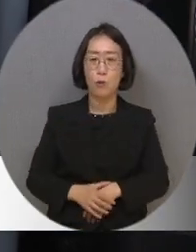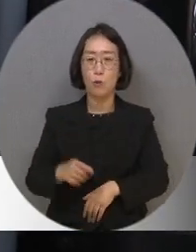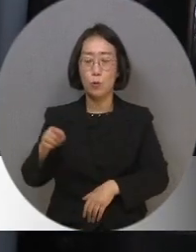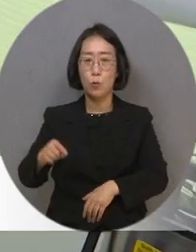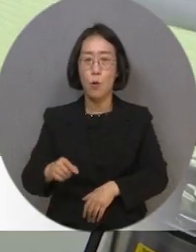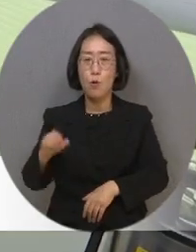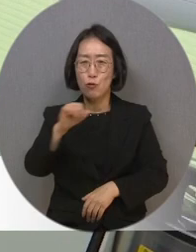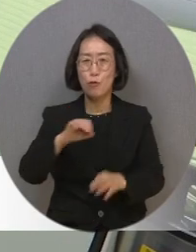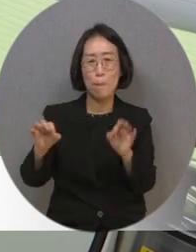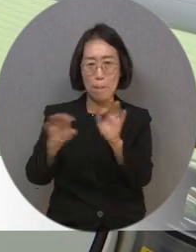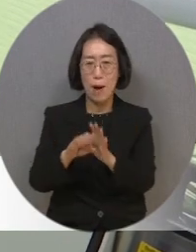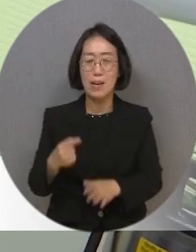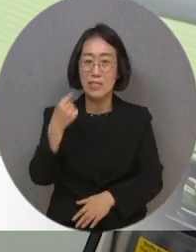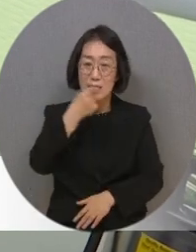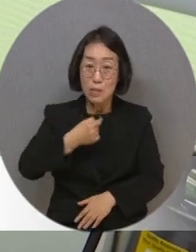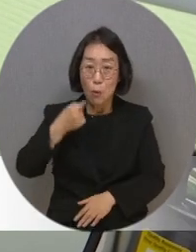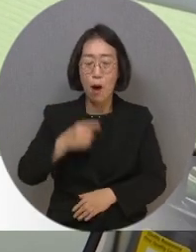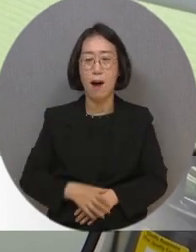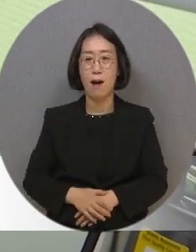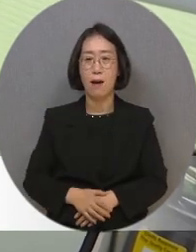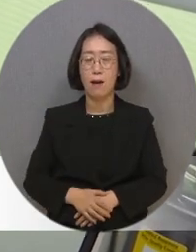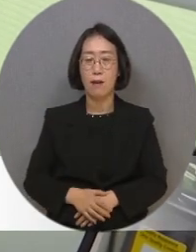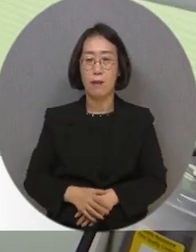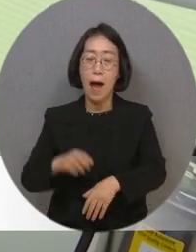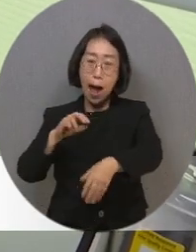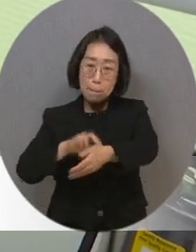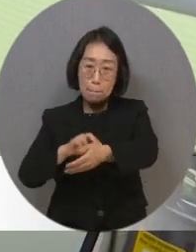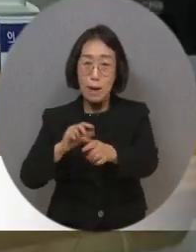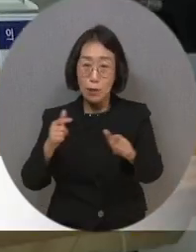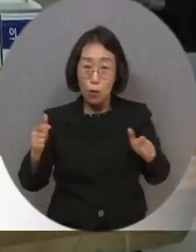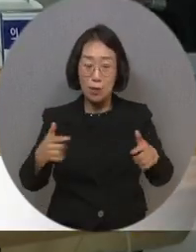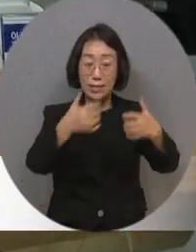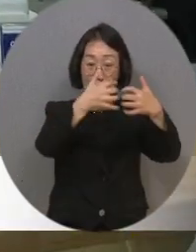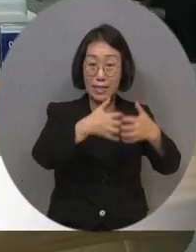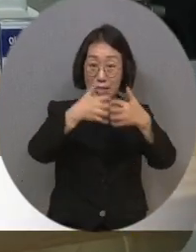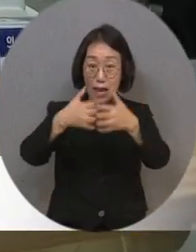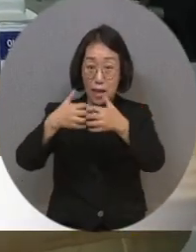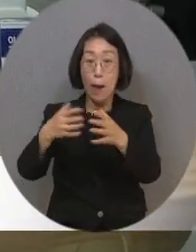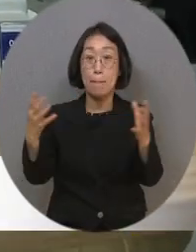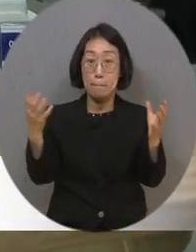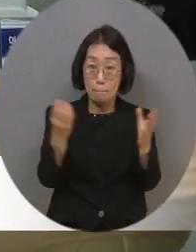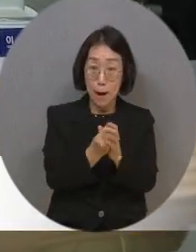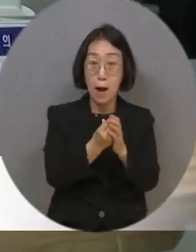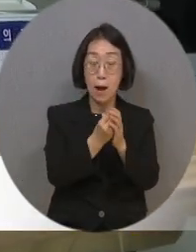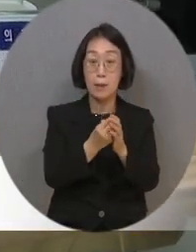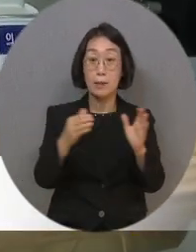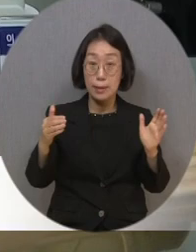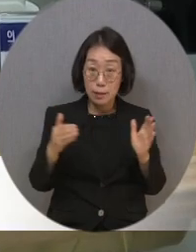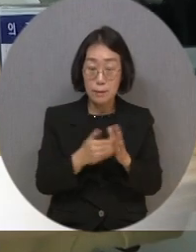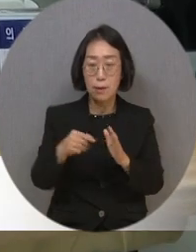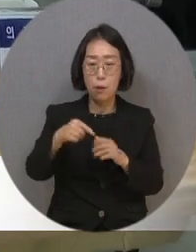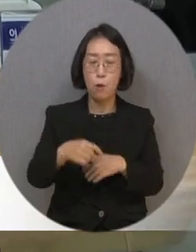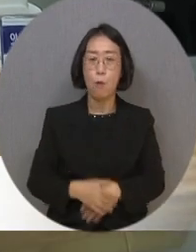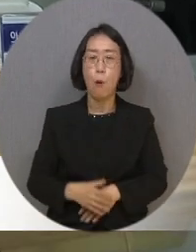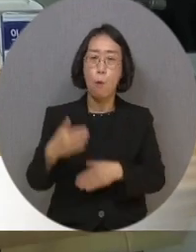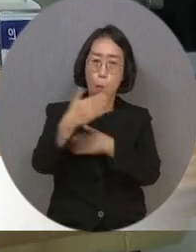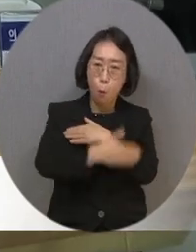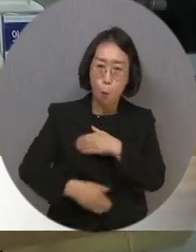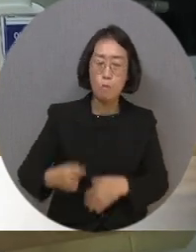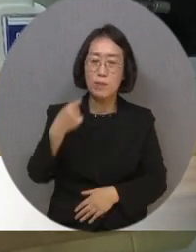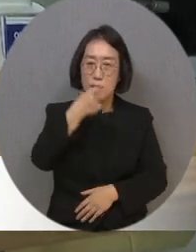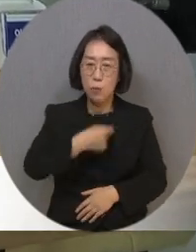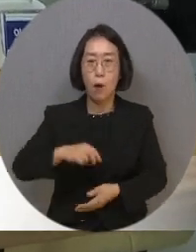멸균기 치과 유니트 체어 한방 의료 기기 등 최신 의료 장비를 갖춰 의과 치과